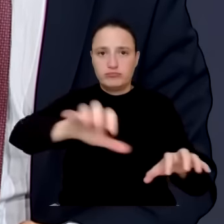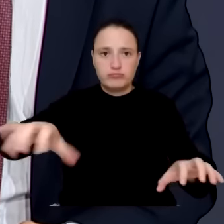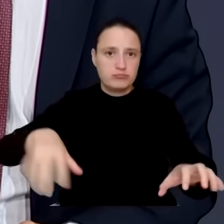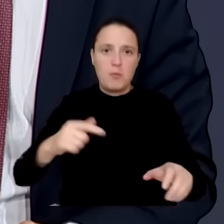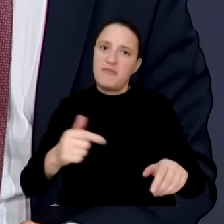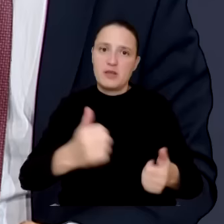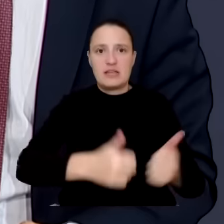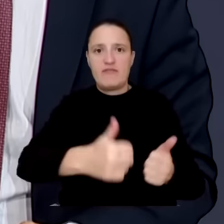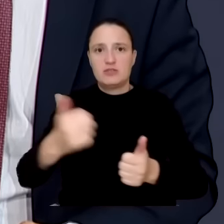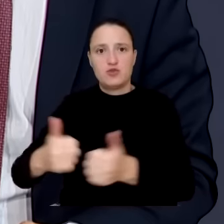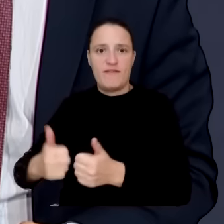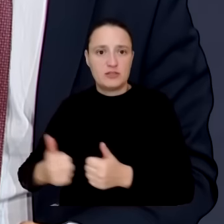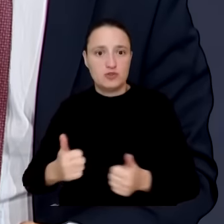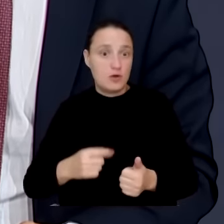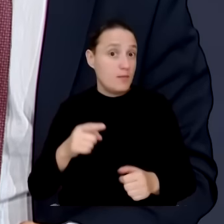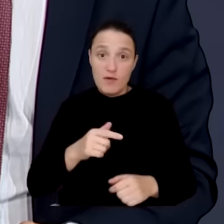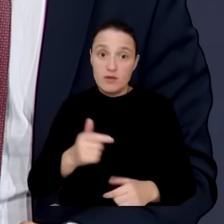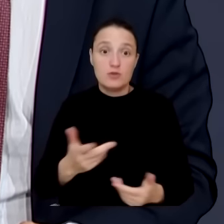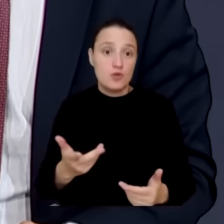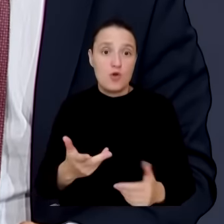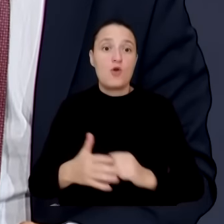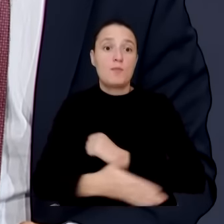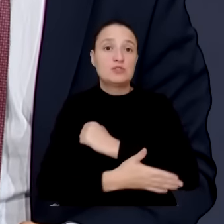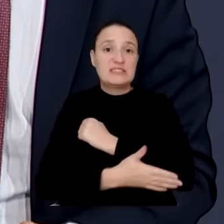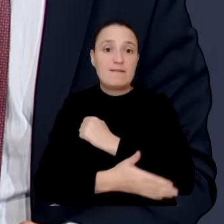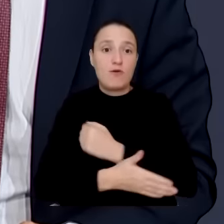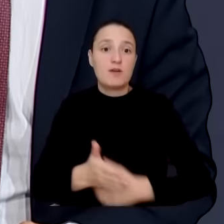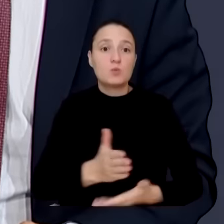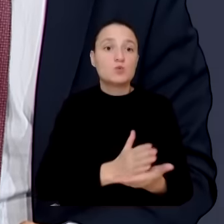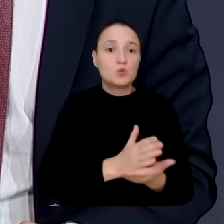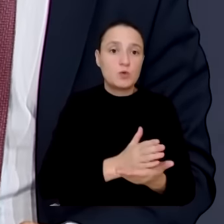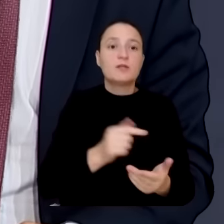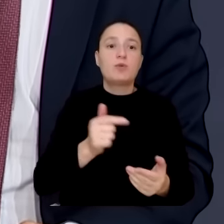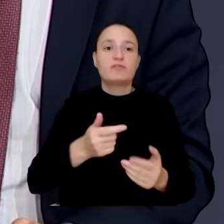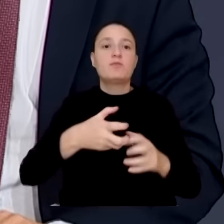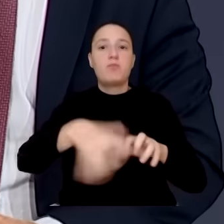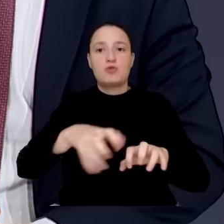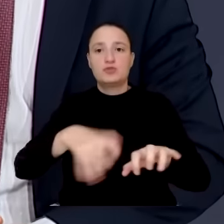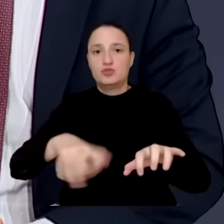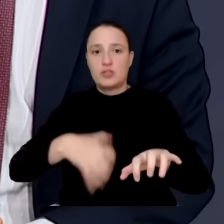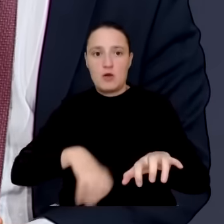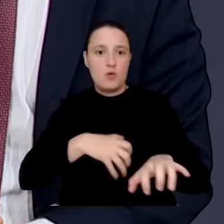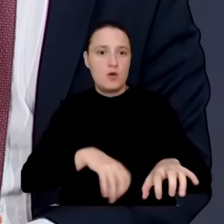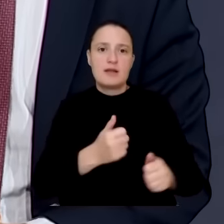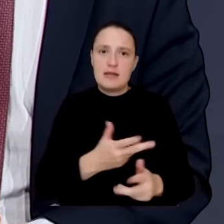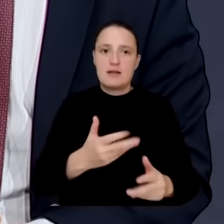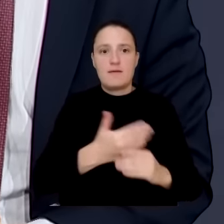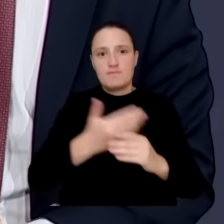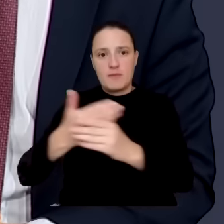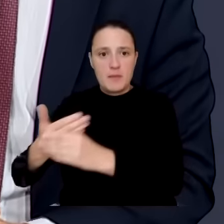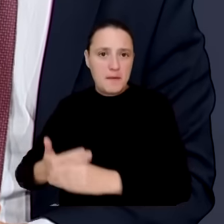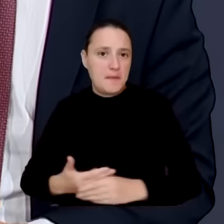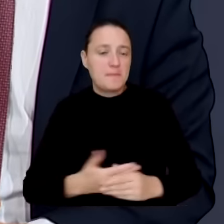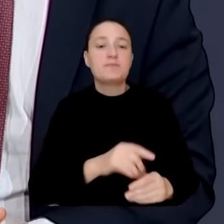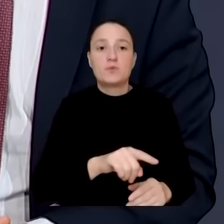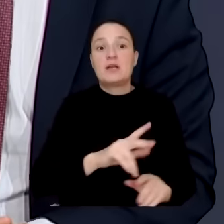podstawowych świadczeń podstawowych był w tym zakresie po prostu rozdzielony na ść podmiotów które by je świadczyły i każdy